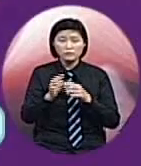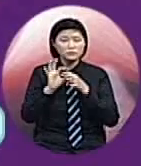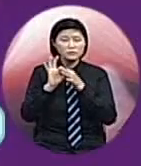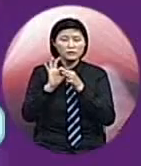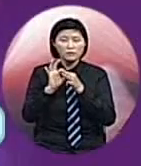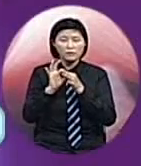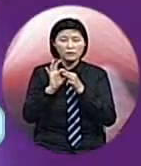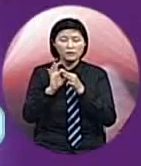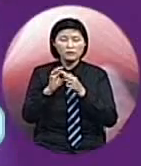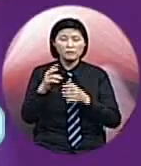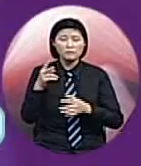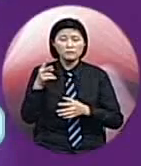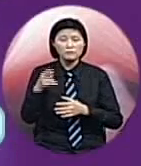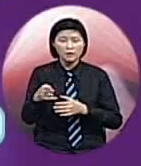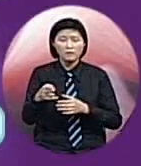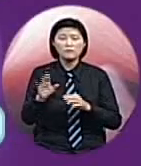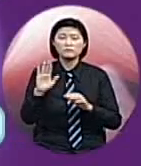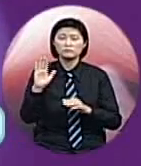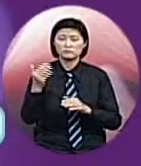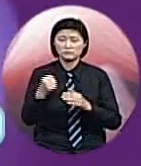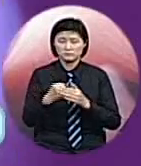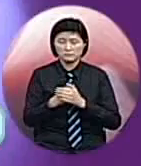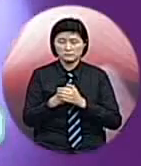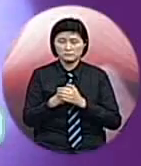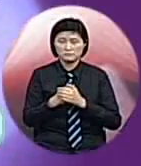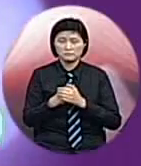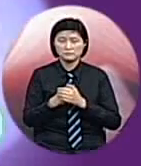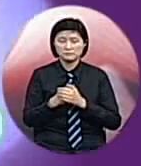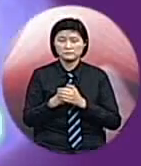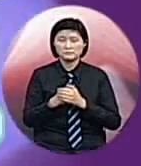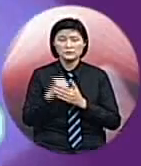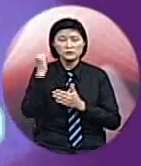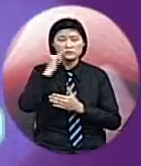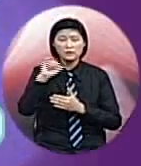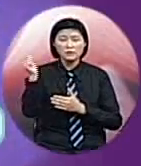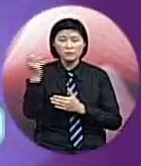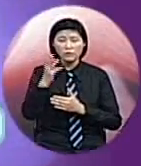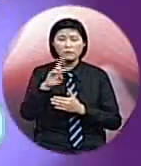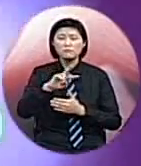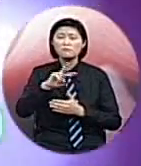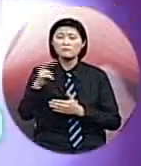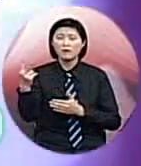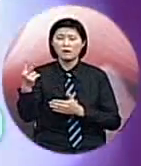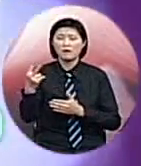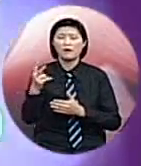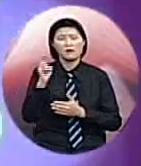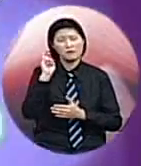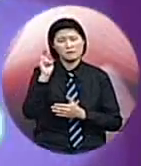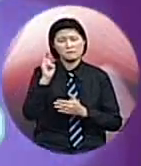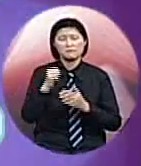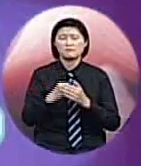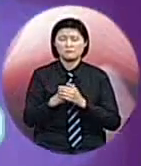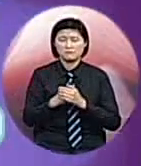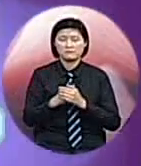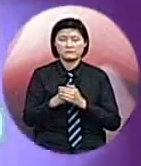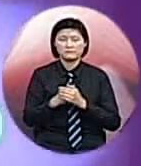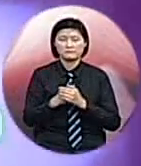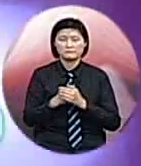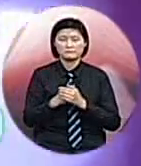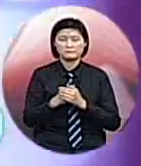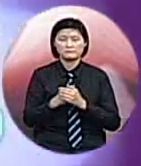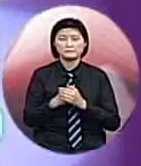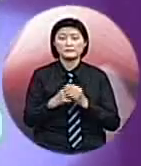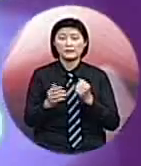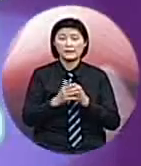그 예. 전화를 알겠습니다. 그 전화를 해 보니까 예. 재개발이 진행돼서 갔는지 전화가 안 돼요. 안 돼 없어져 버리고. 네. 예. 예.